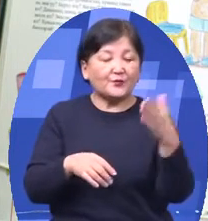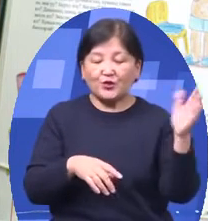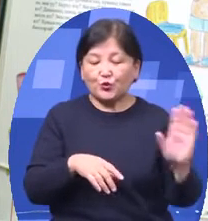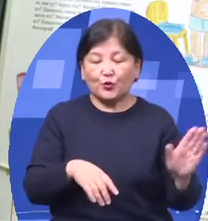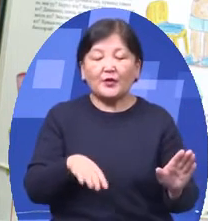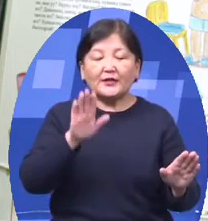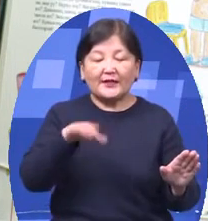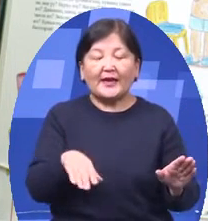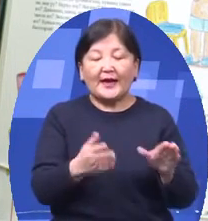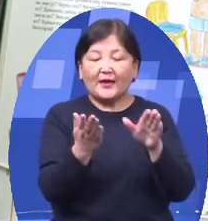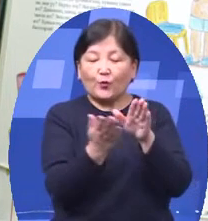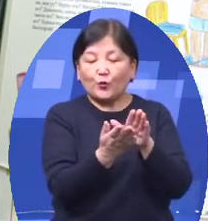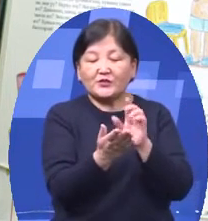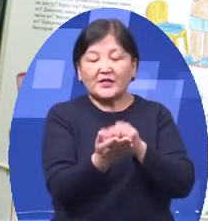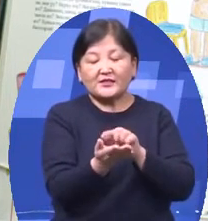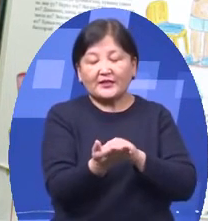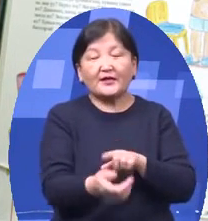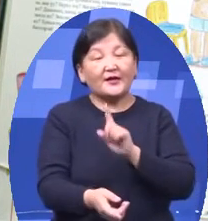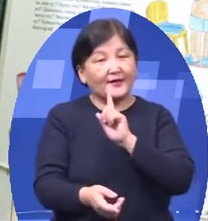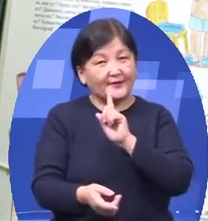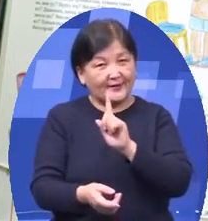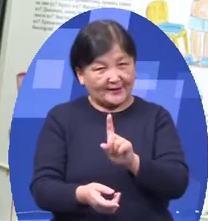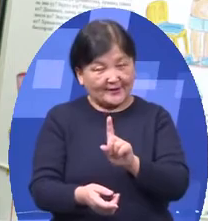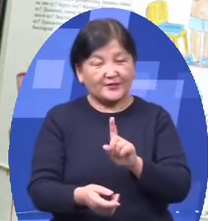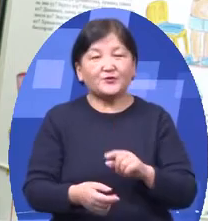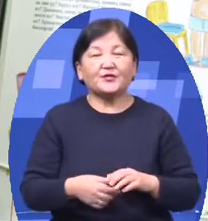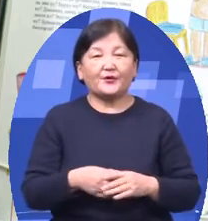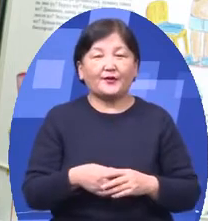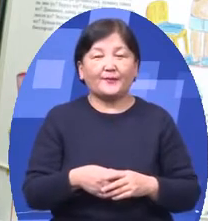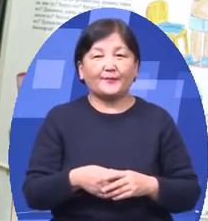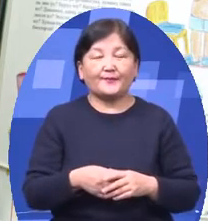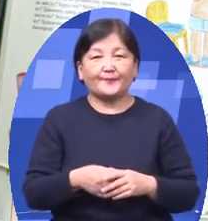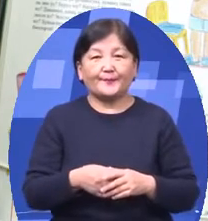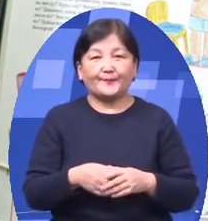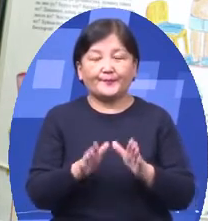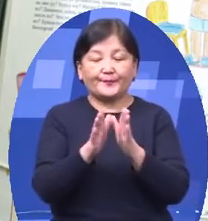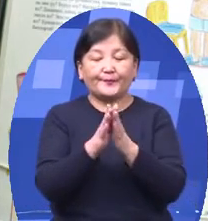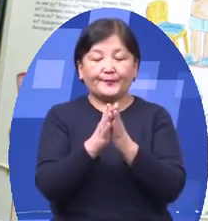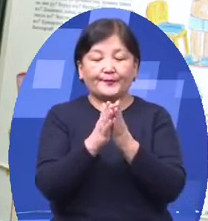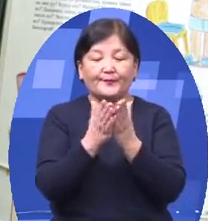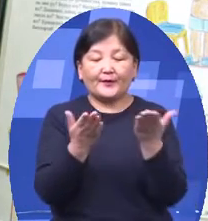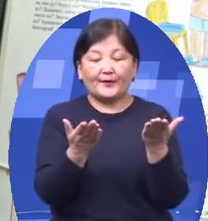болохгүй. Дараагийн хуудснаас эхлээд 1 гэж дугаарлаж эхэлнэ шүү. За багш намаа дугаарлая.